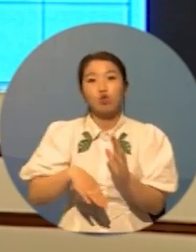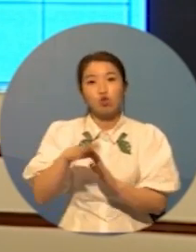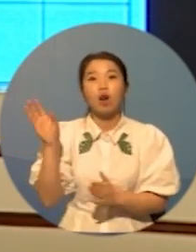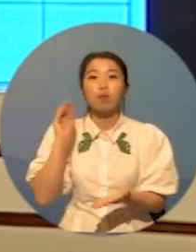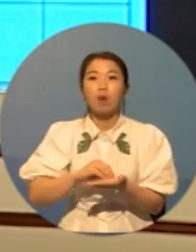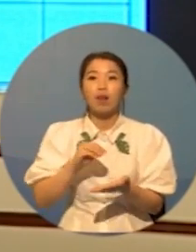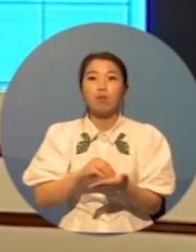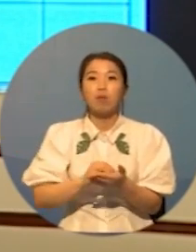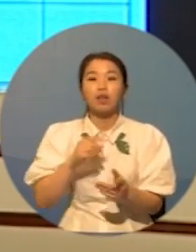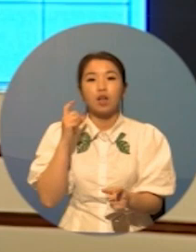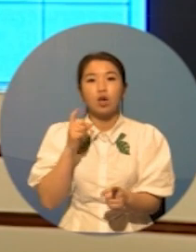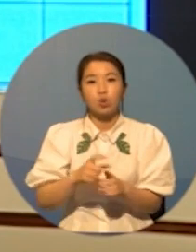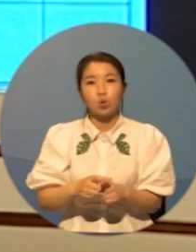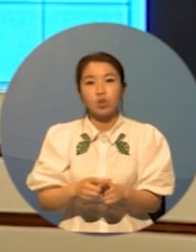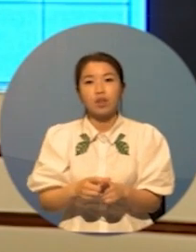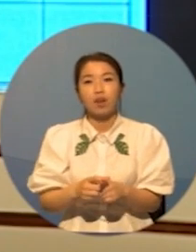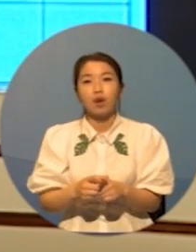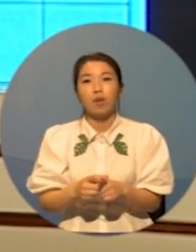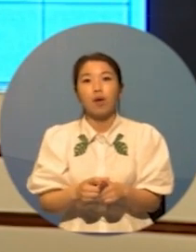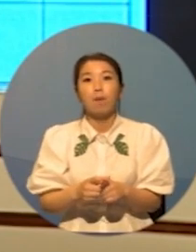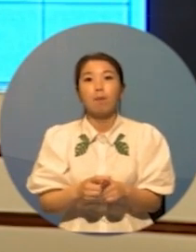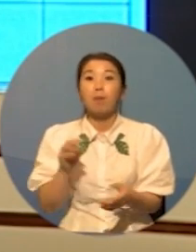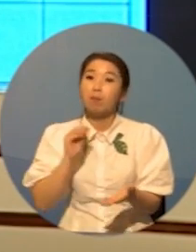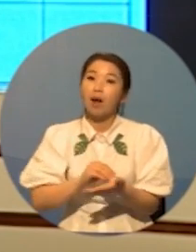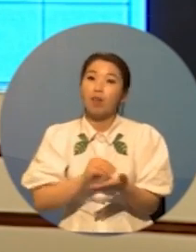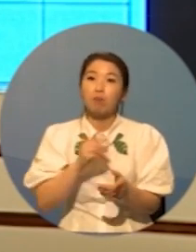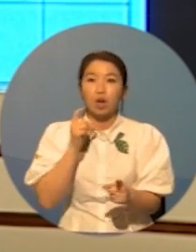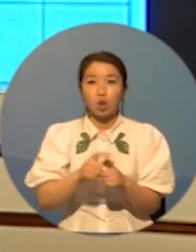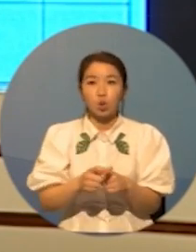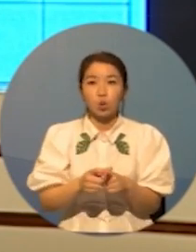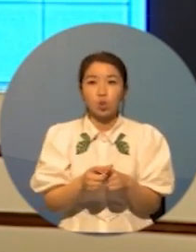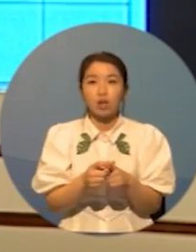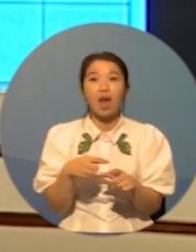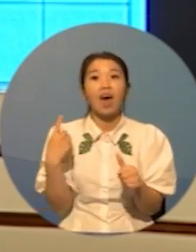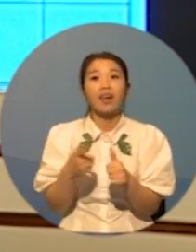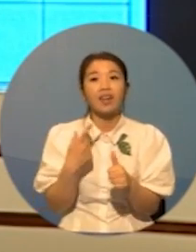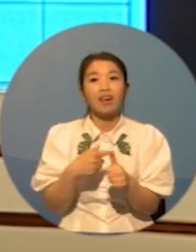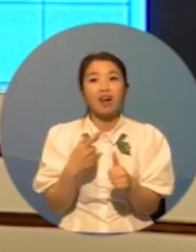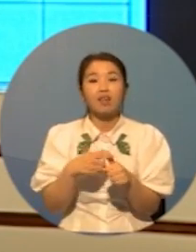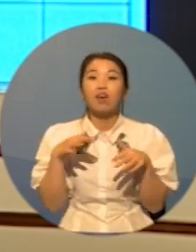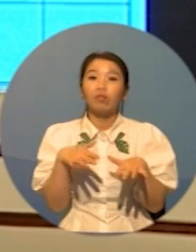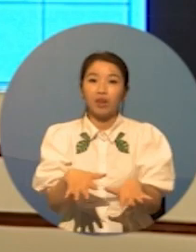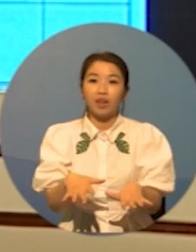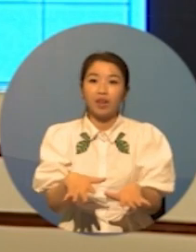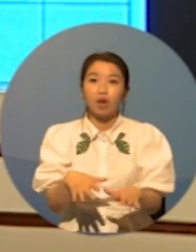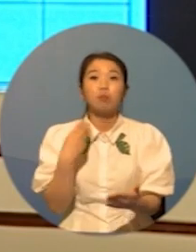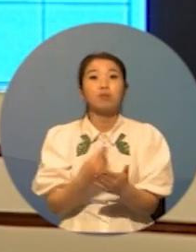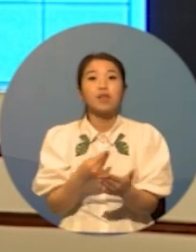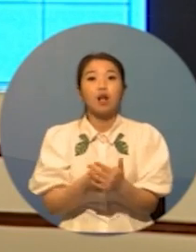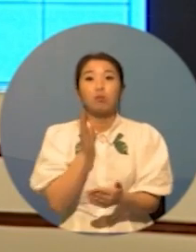сөзінде, бағаланбақта сөзі бұл әрекет аты фейліне, яғни атауыш фейлге мысал